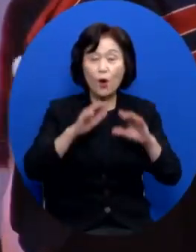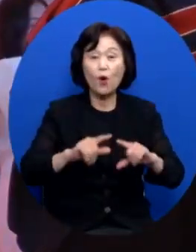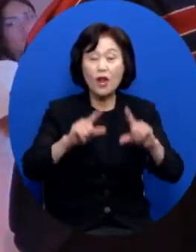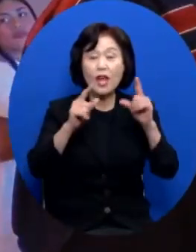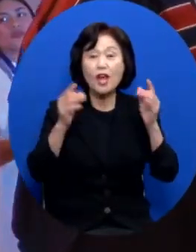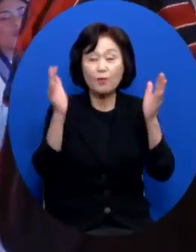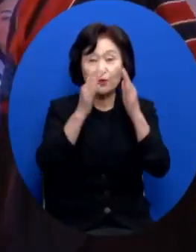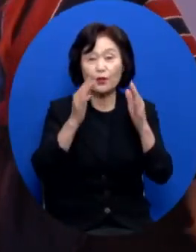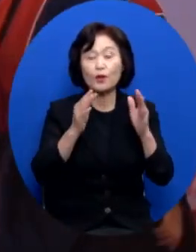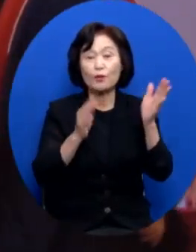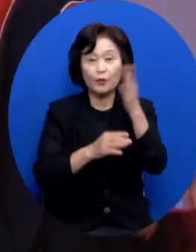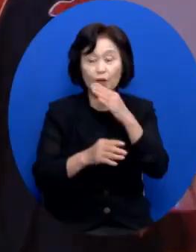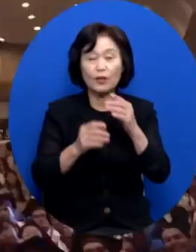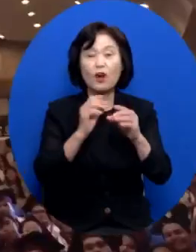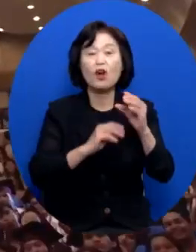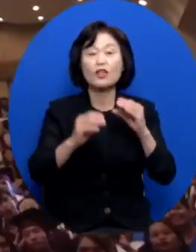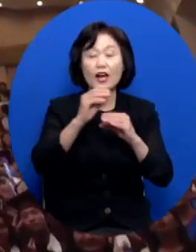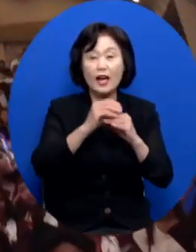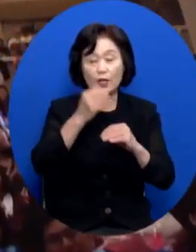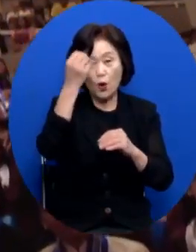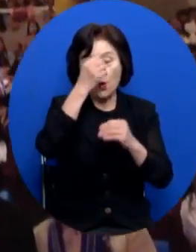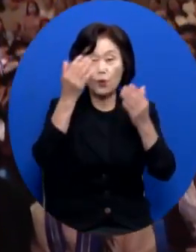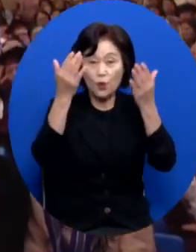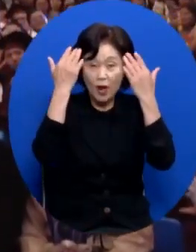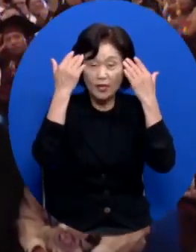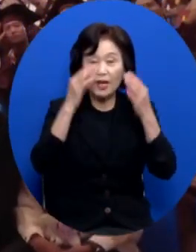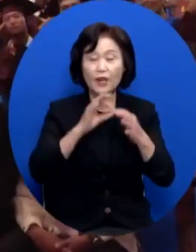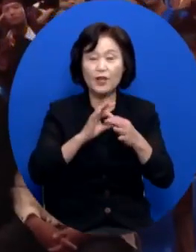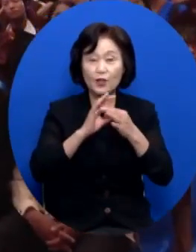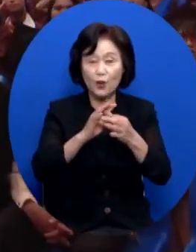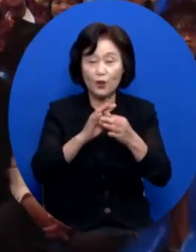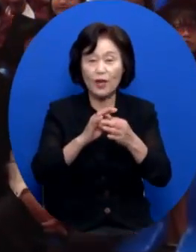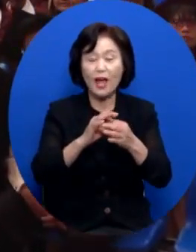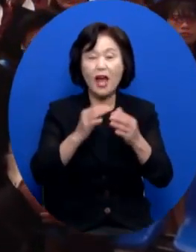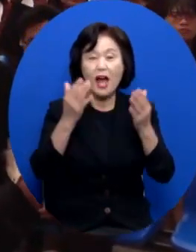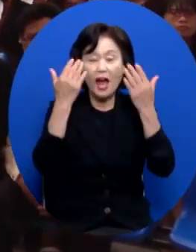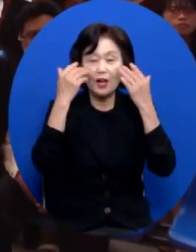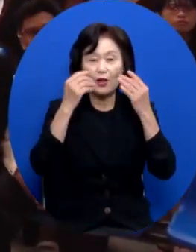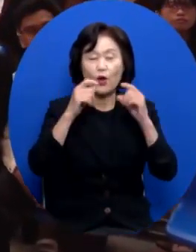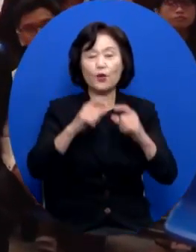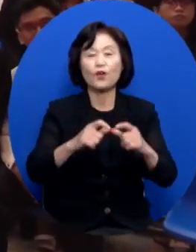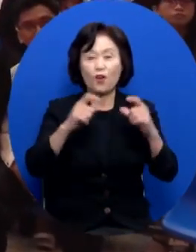주니어 하이스쿨 등록을 통해 대학 내 부속 고등학교의 규모를 확대할 계획입니다.